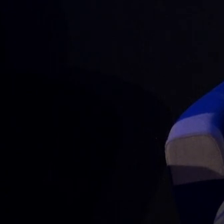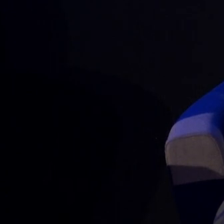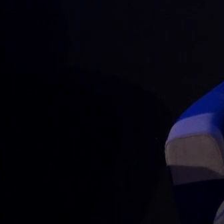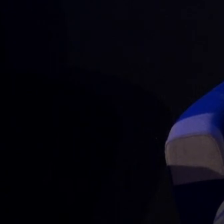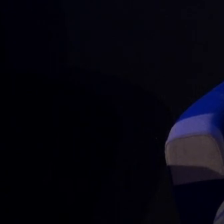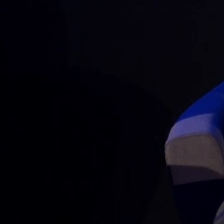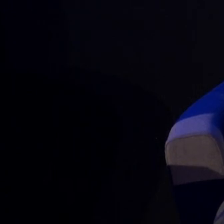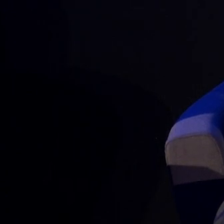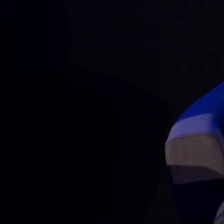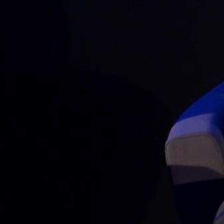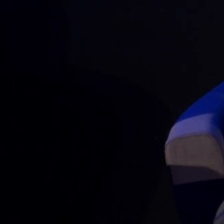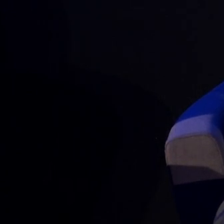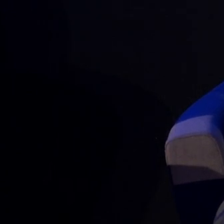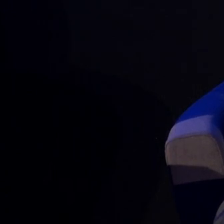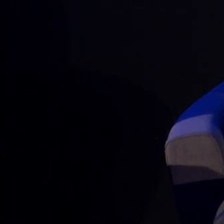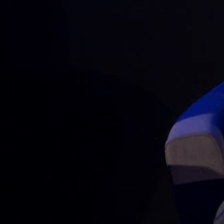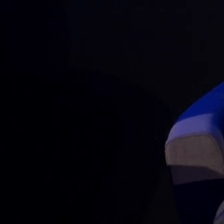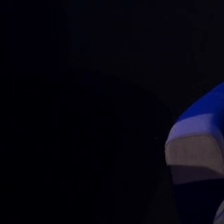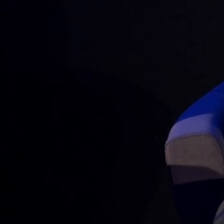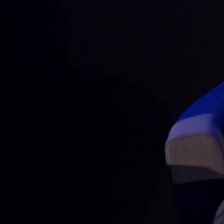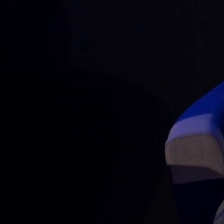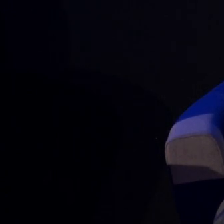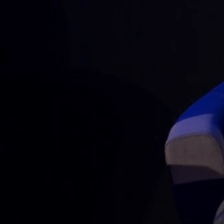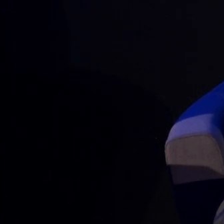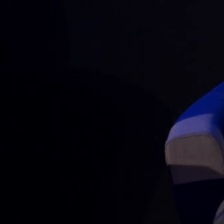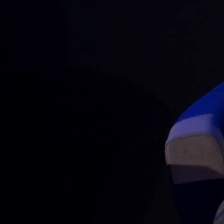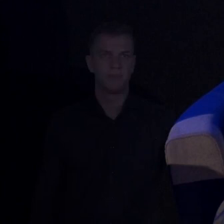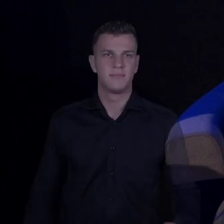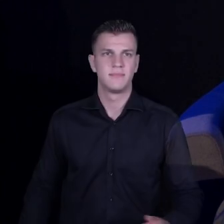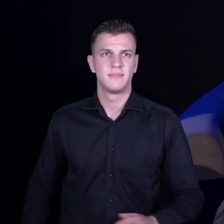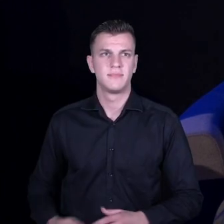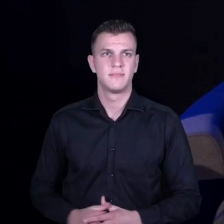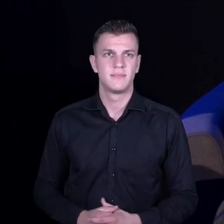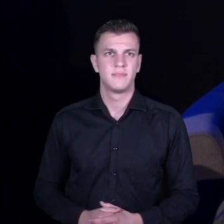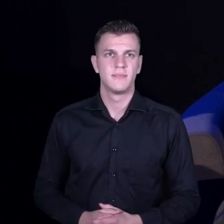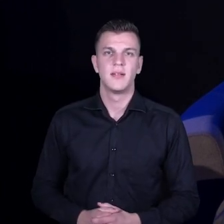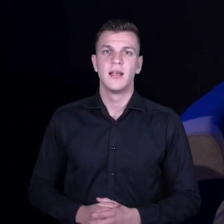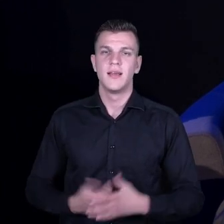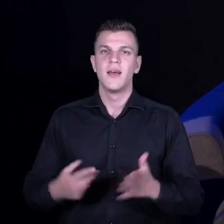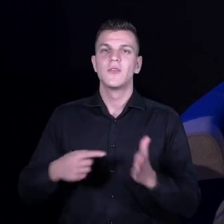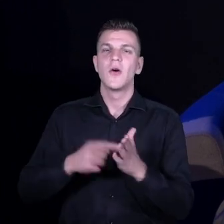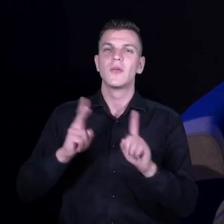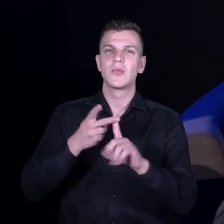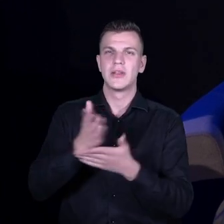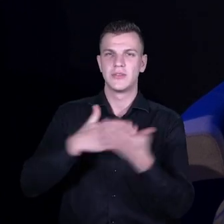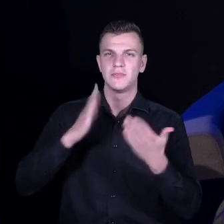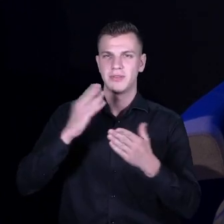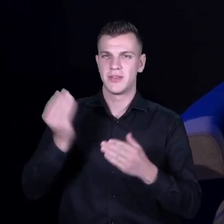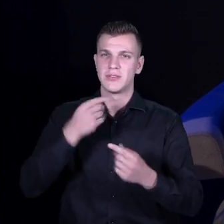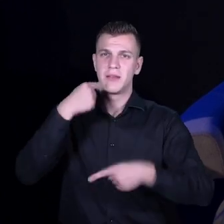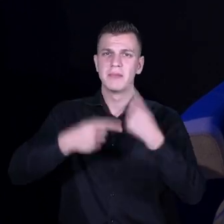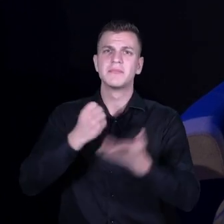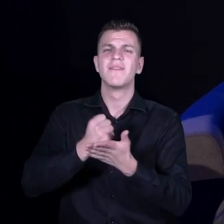takie skupione na kompetencjach. Znaczy my zastanawiamy się zawsze, i będziemy o tym mówić w drugiej sesji, jak to od